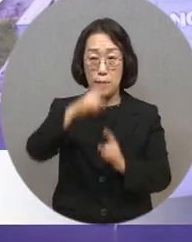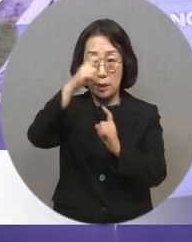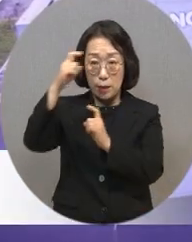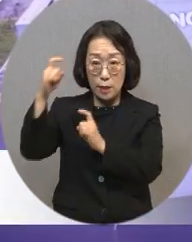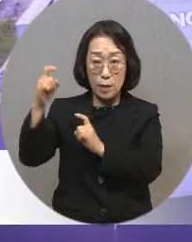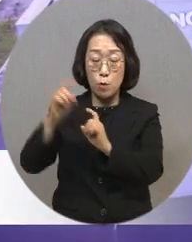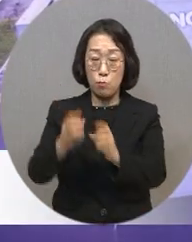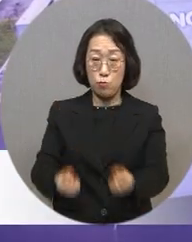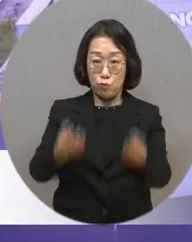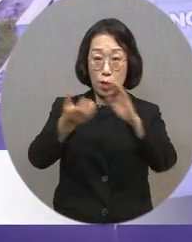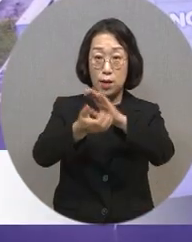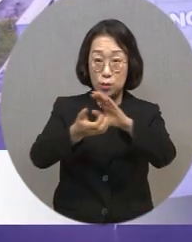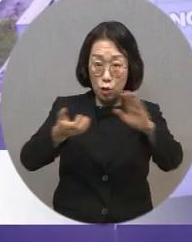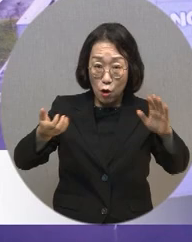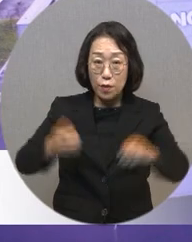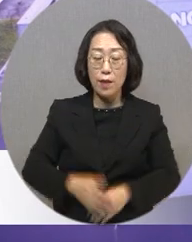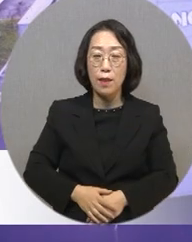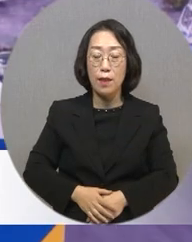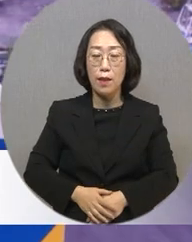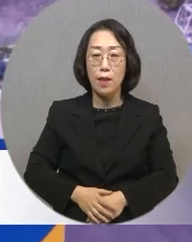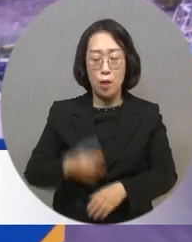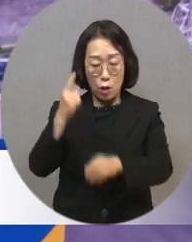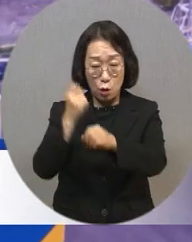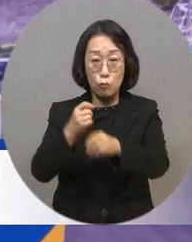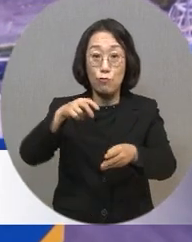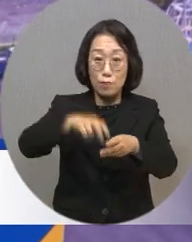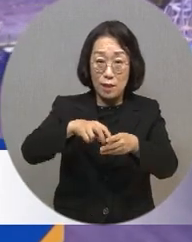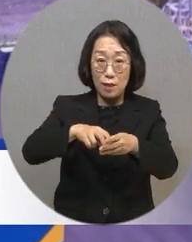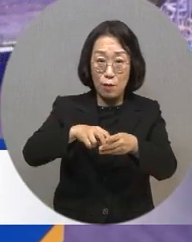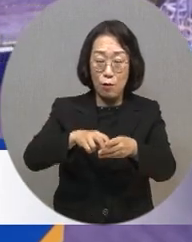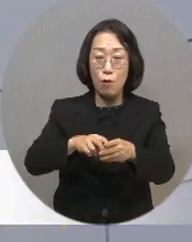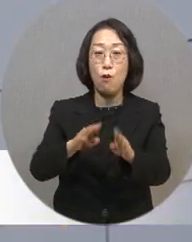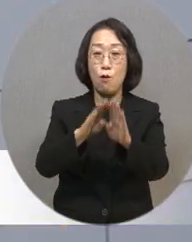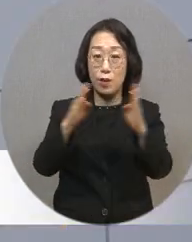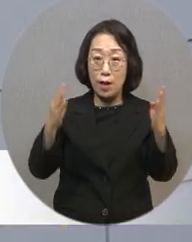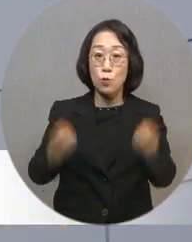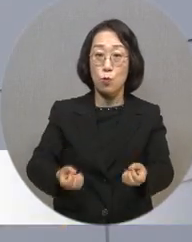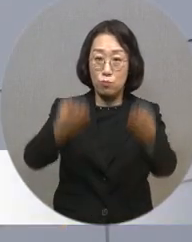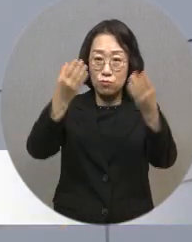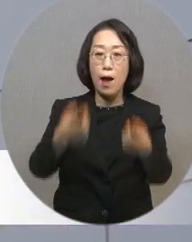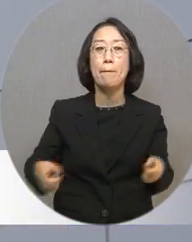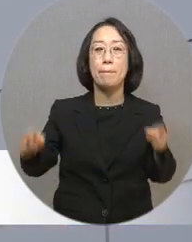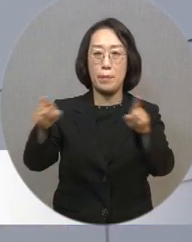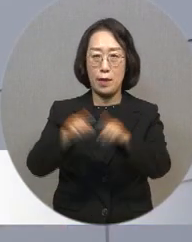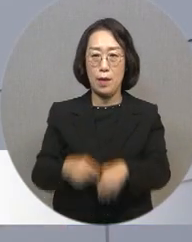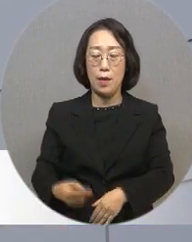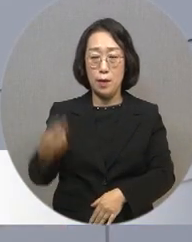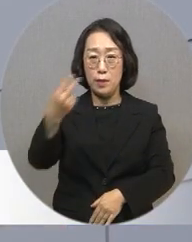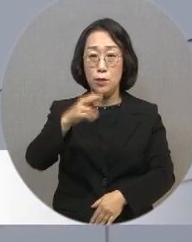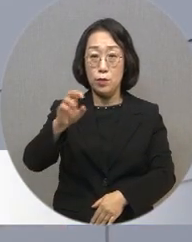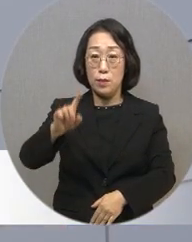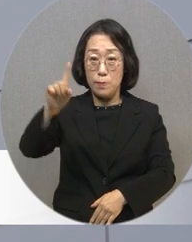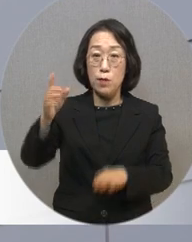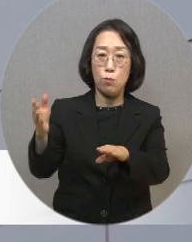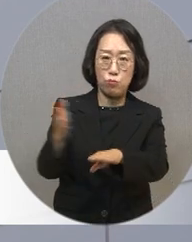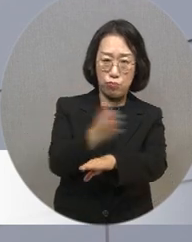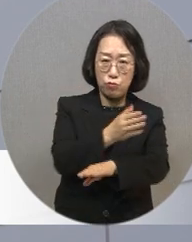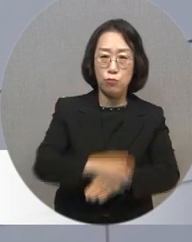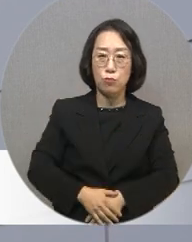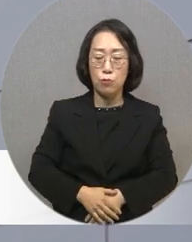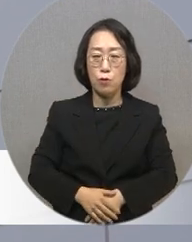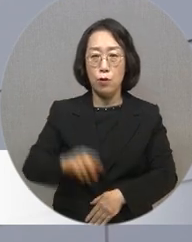앞서 목포대 극좋은 시스템 연구센터 개소식도 열렸습니다. 지난 2021년부터